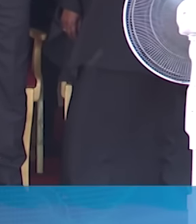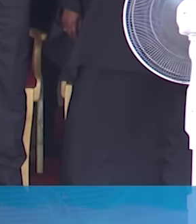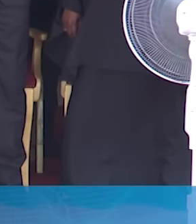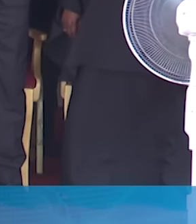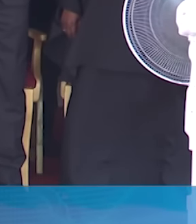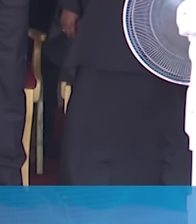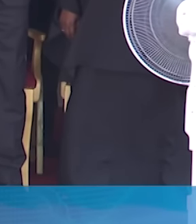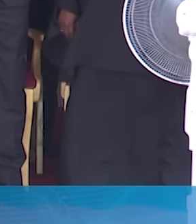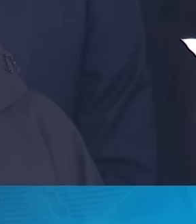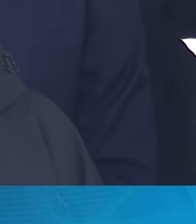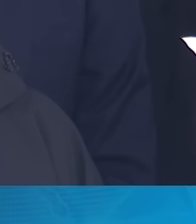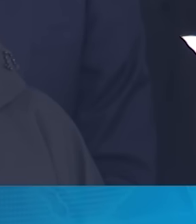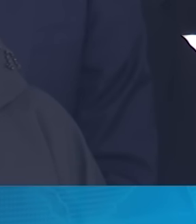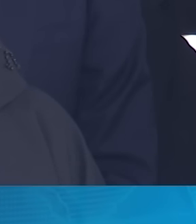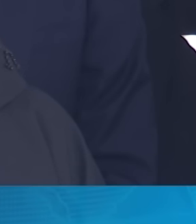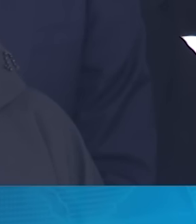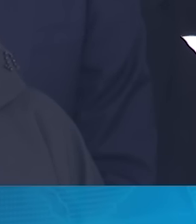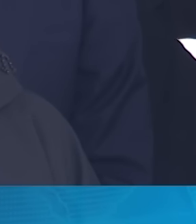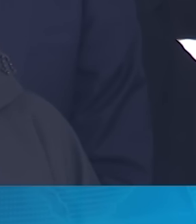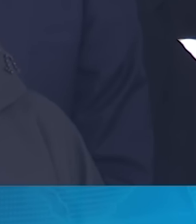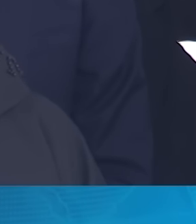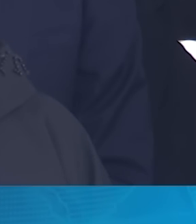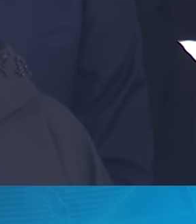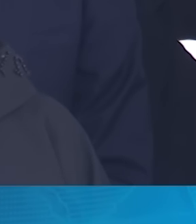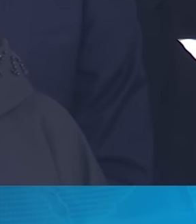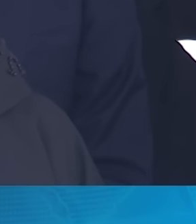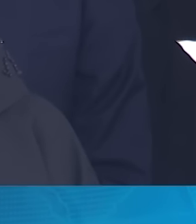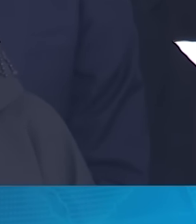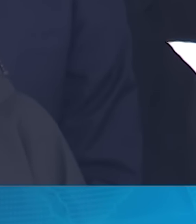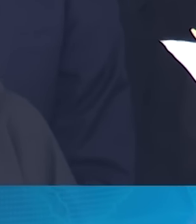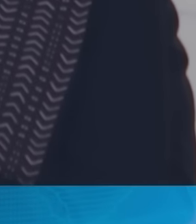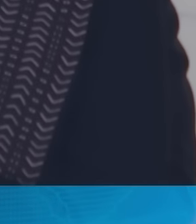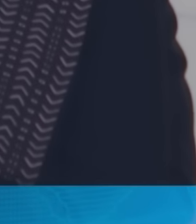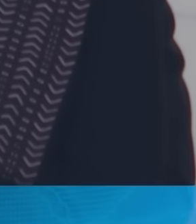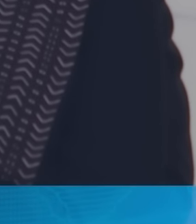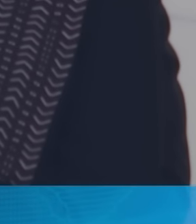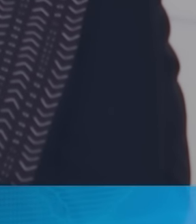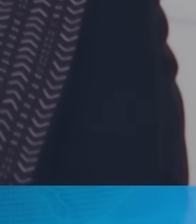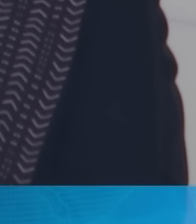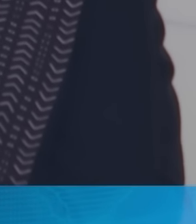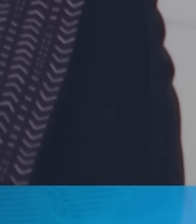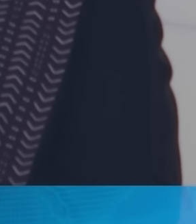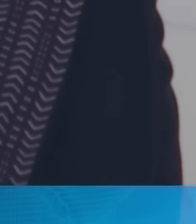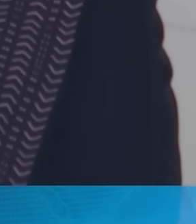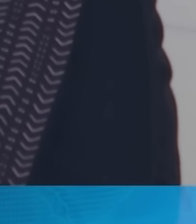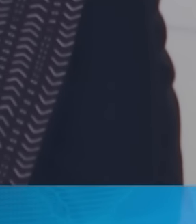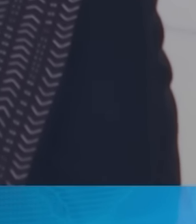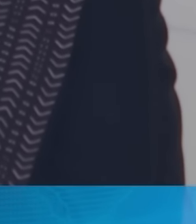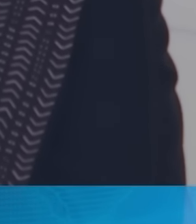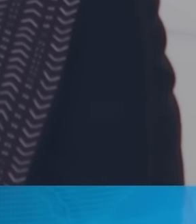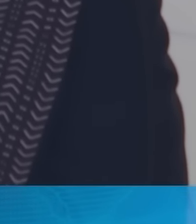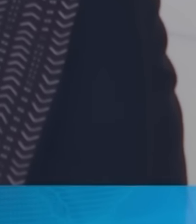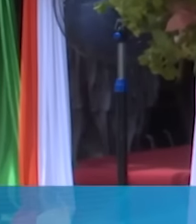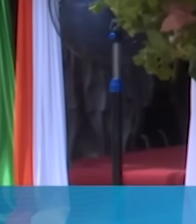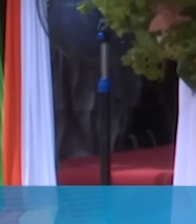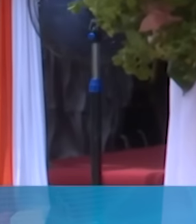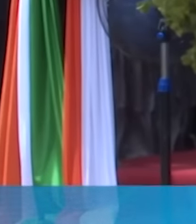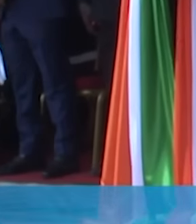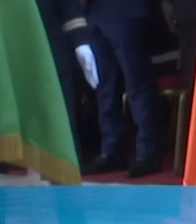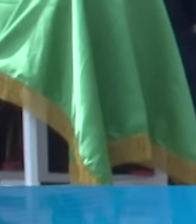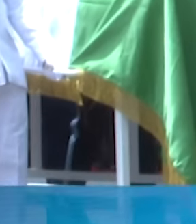rendu hommage ce jeudi. La cérémonie s'est déroulée sur l'esplanade de la Prémature au plateau, en présence de sa famille biologique.